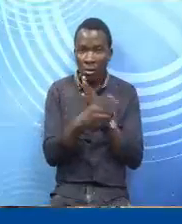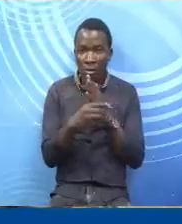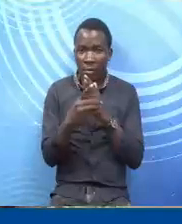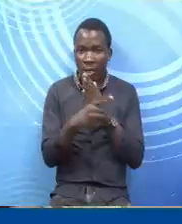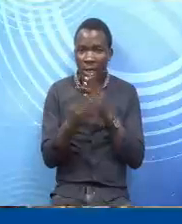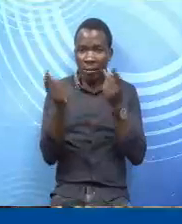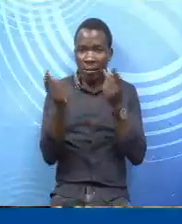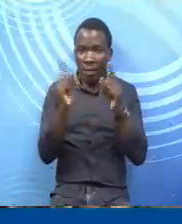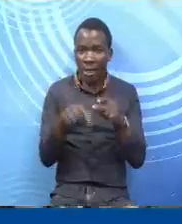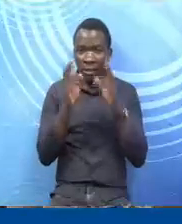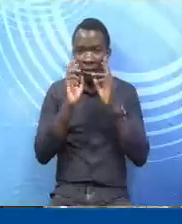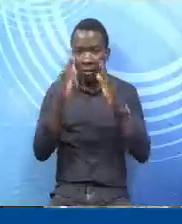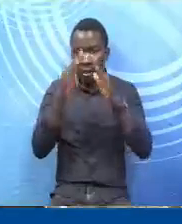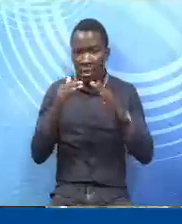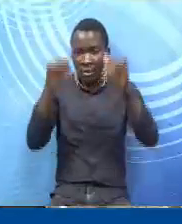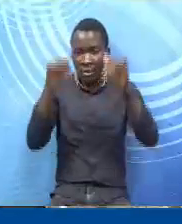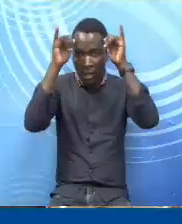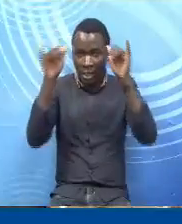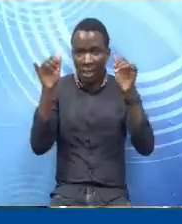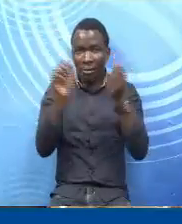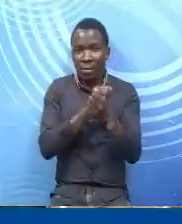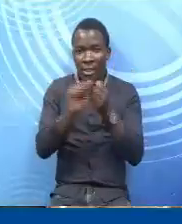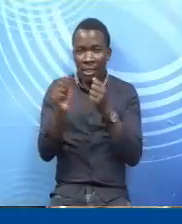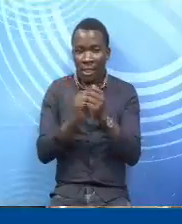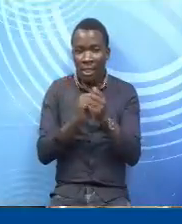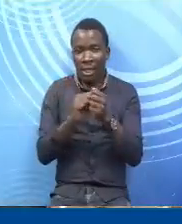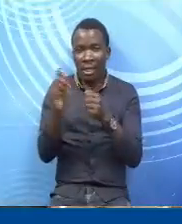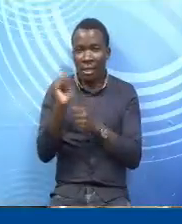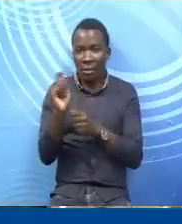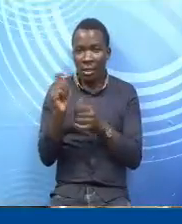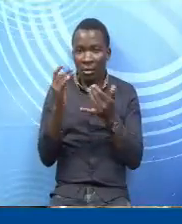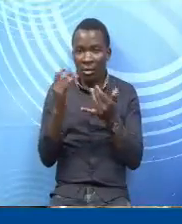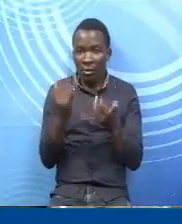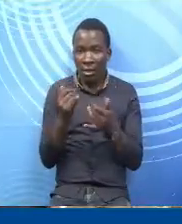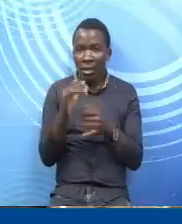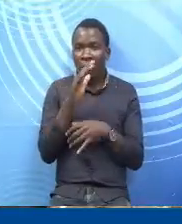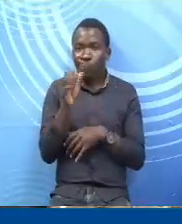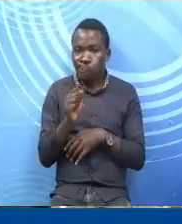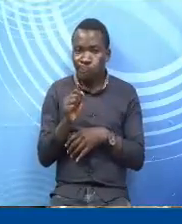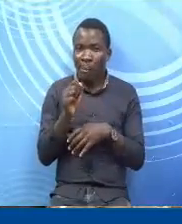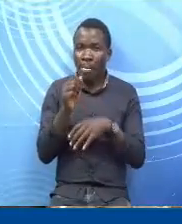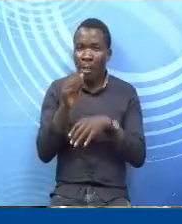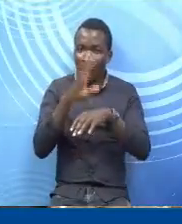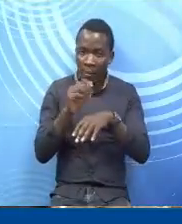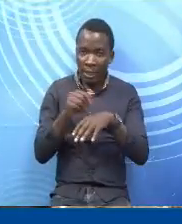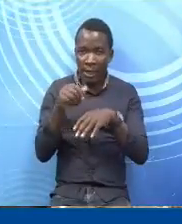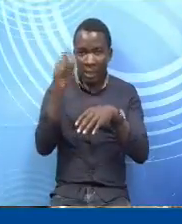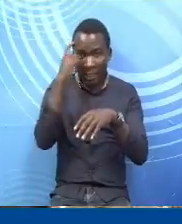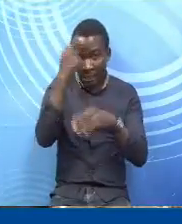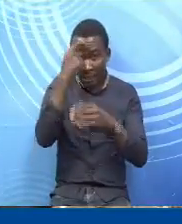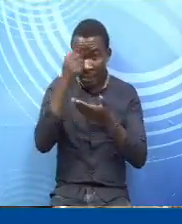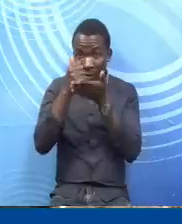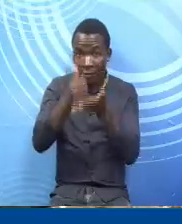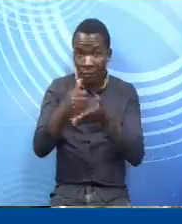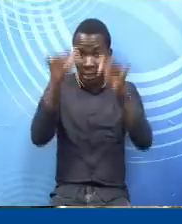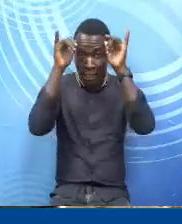nka, yewe gusenya na toilette aho kuri ubu ngubu badafite ubwiherero. Uyu mukecuru aratabaza leta avuga ko byibuze bamufasha inka ze